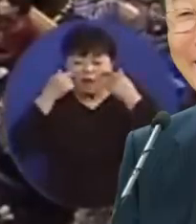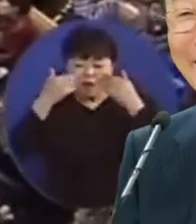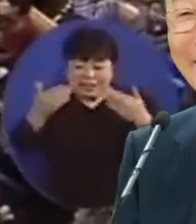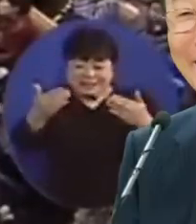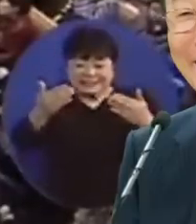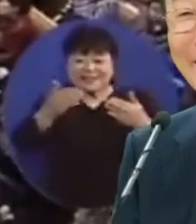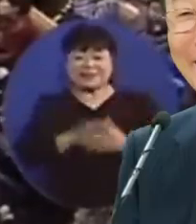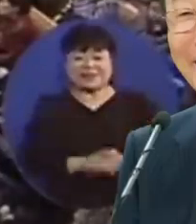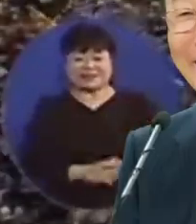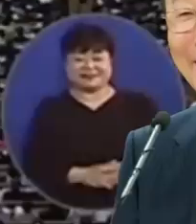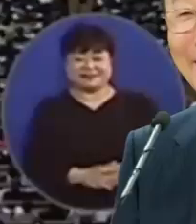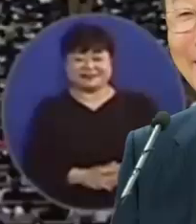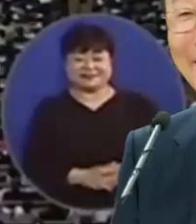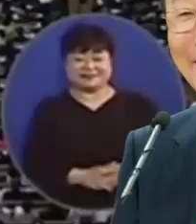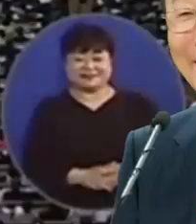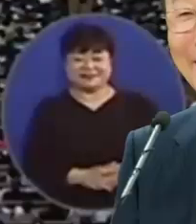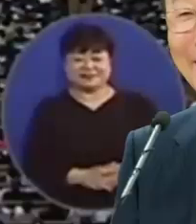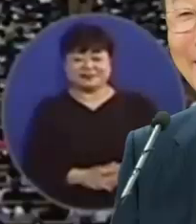것입니다.